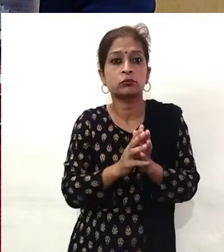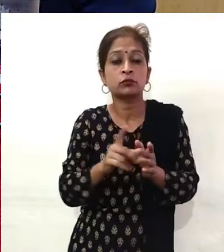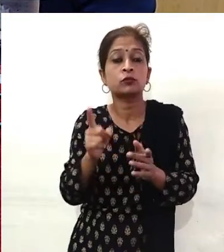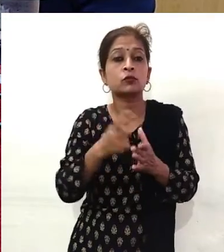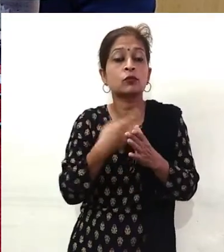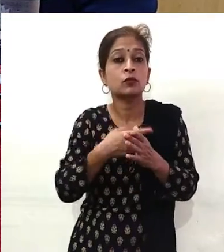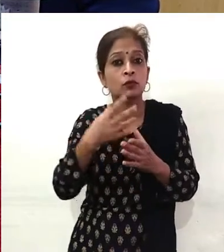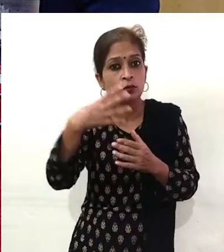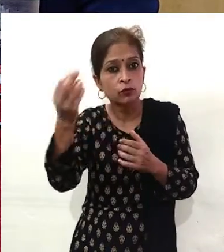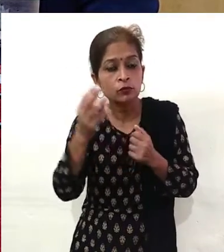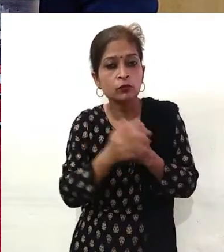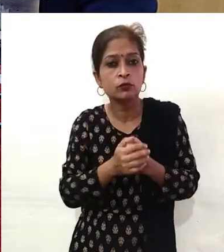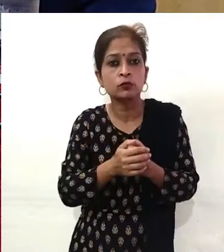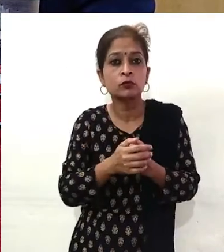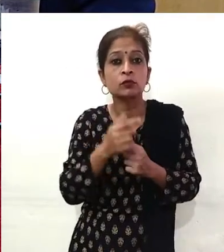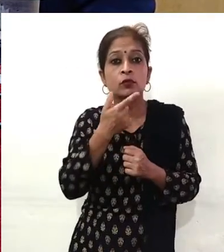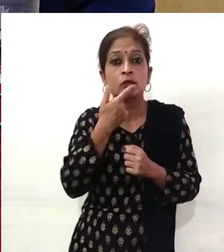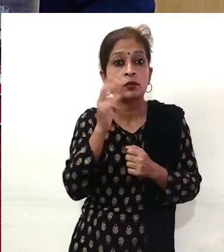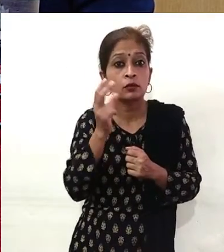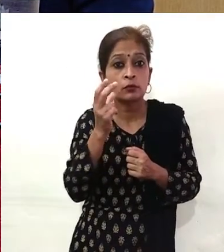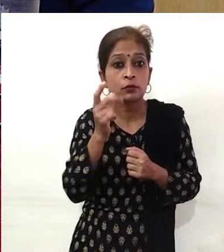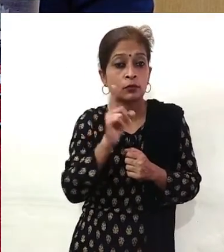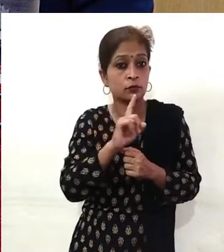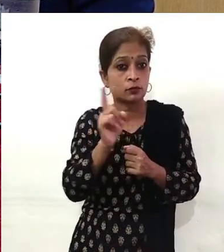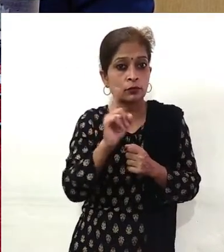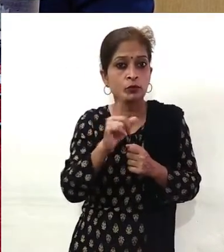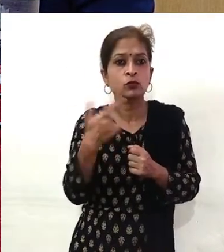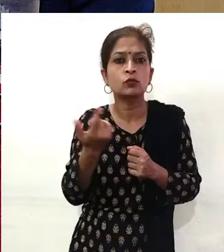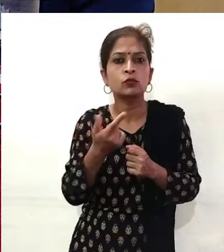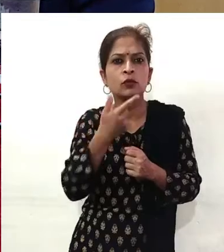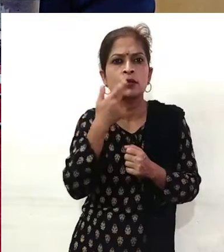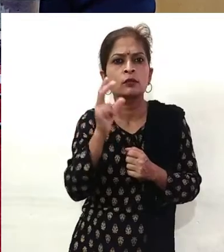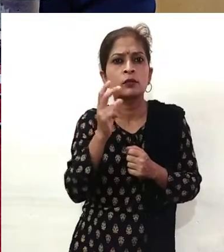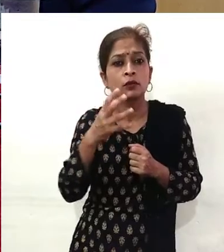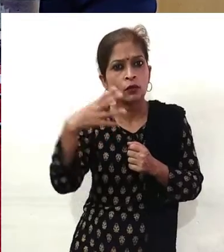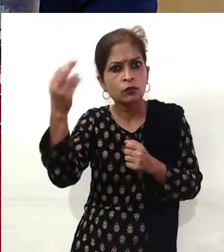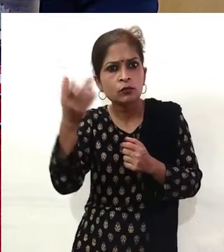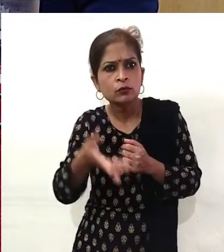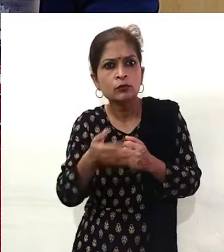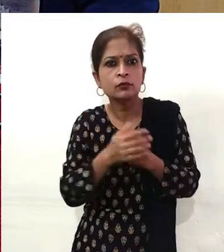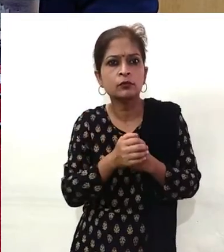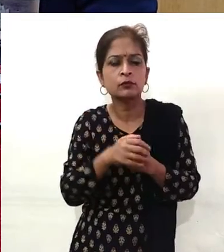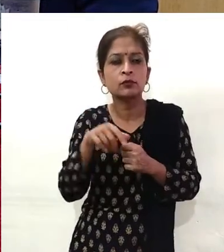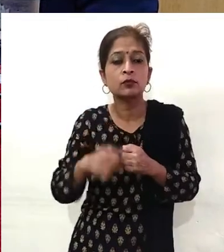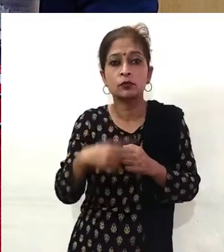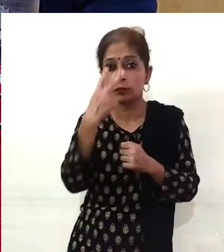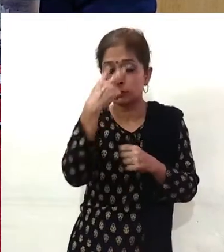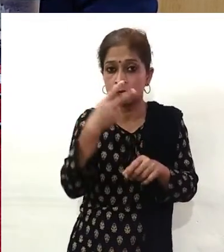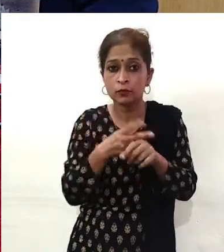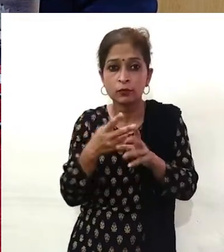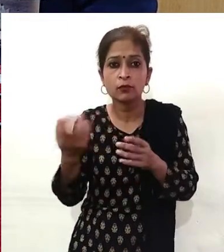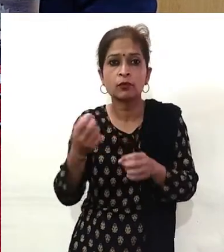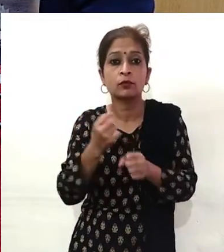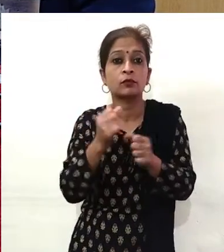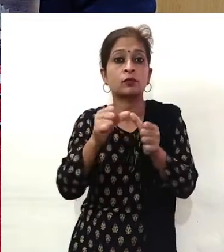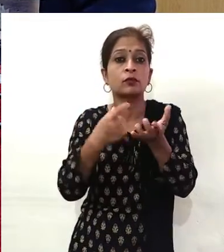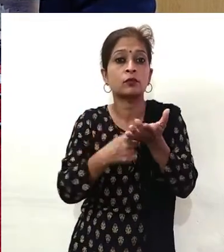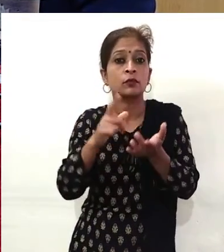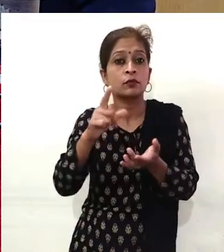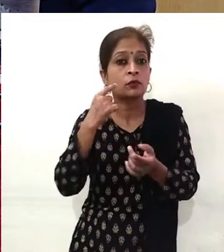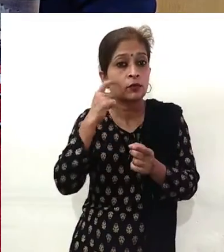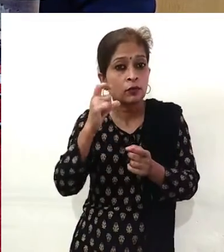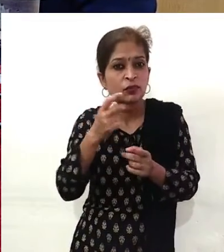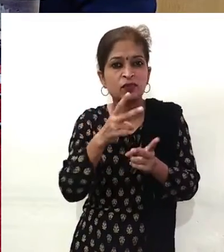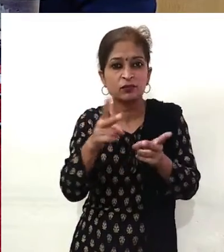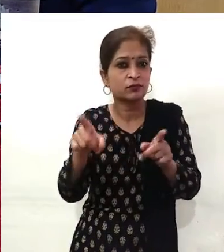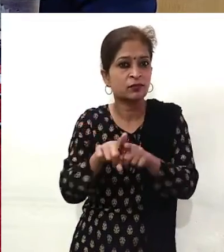ना, कंदमूल होता है। उनके भोजन में टमाटर नहीं होता, बिलायती भी बोलते हैं ना, फौरन से आया है। उनके भोजन में प्याज भी नहीं होता, लहसुन भी नहीं होता,